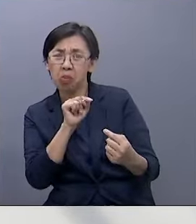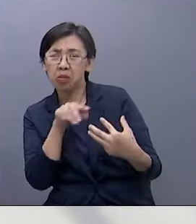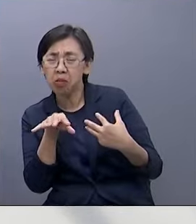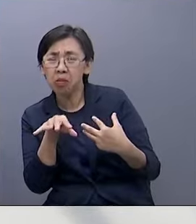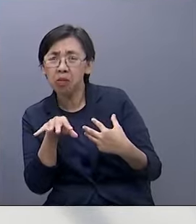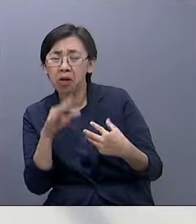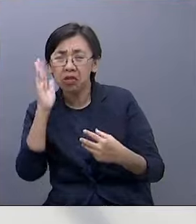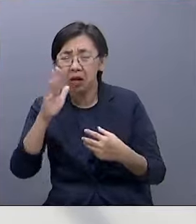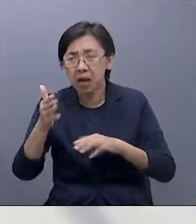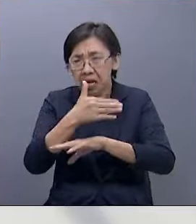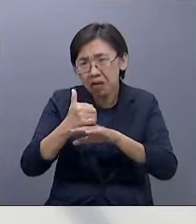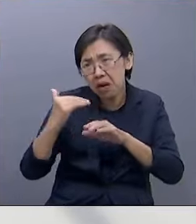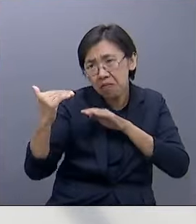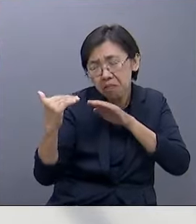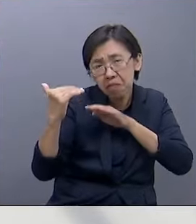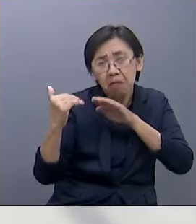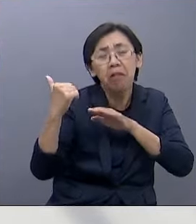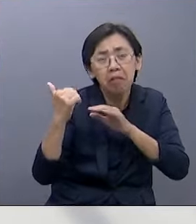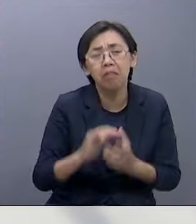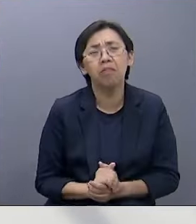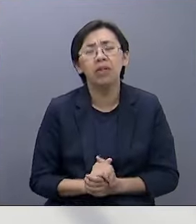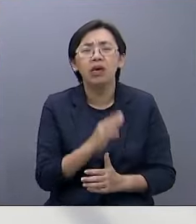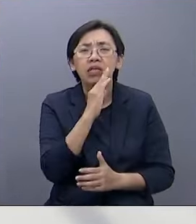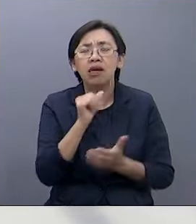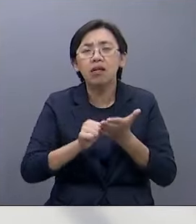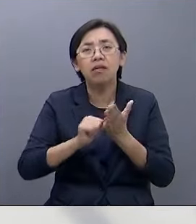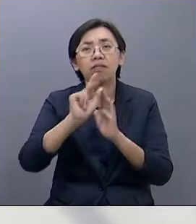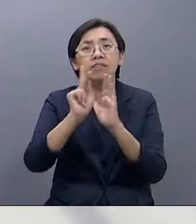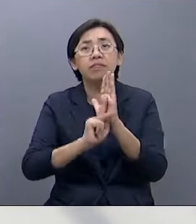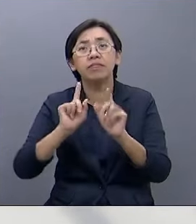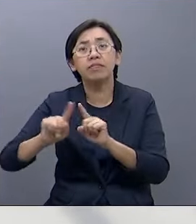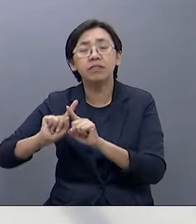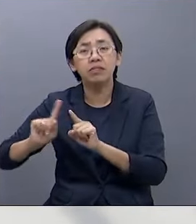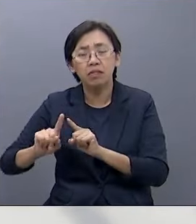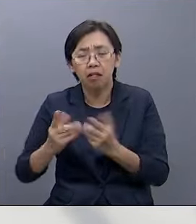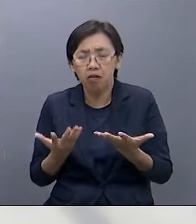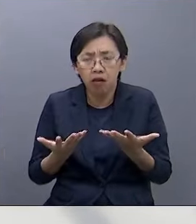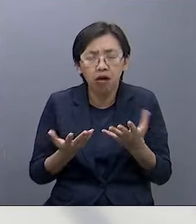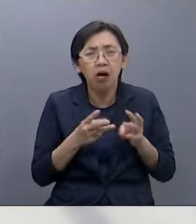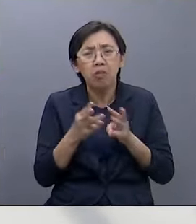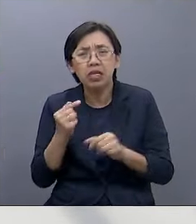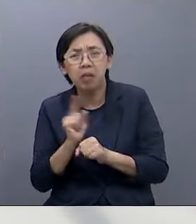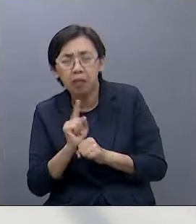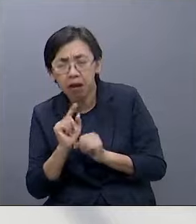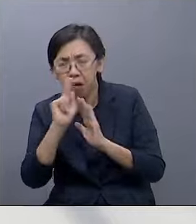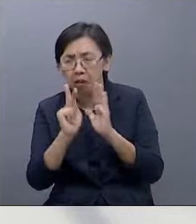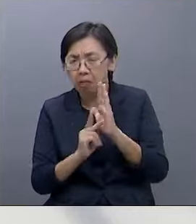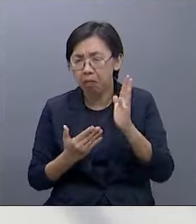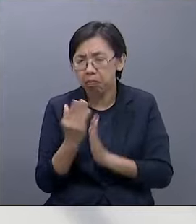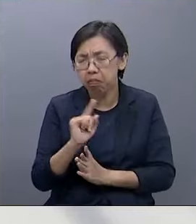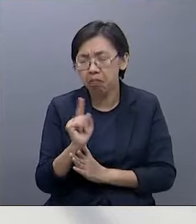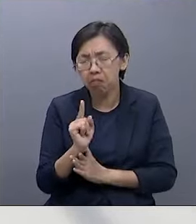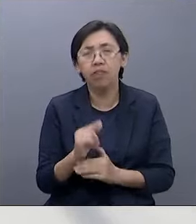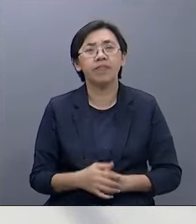ต่อรองทางการเมืองมากกว่าหรือเปล่าและการขยับปรับแก้กฎหมายต่างๆมันจะออกมาในรูปแบบไหนกันแน่ความเป็นไป